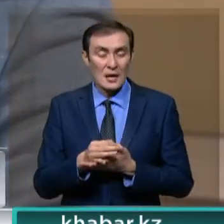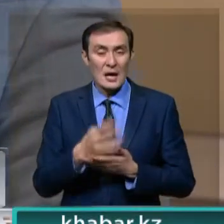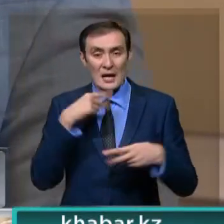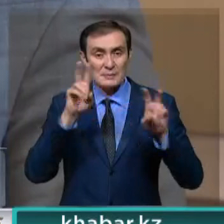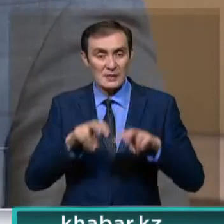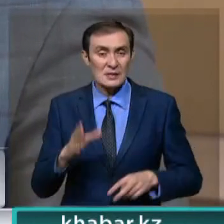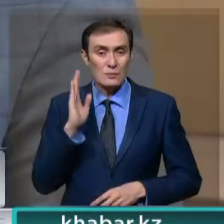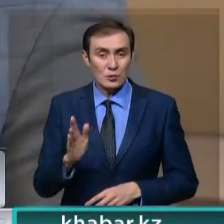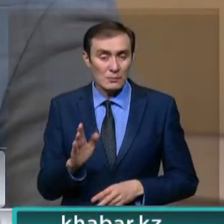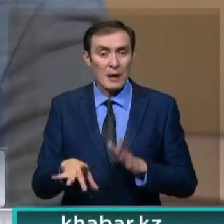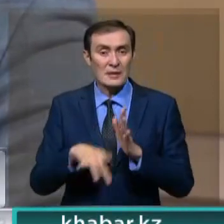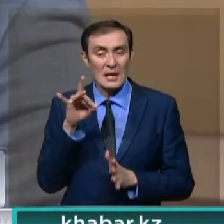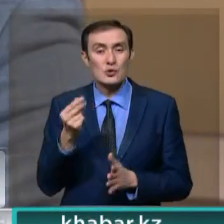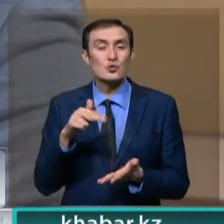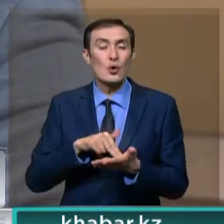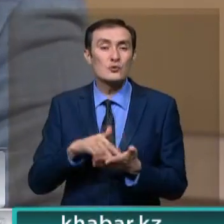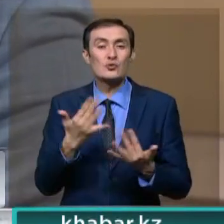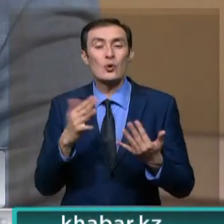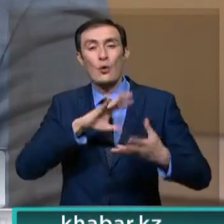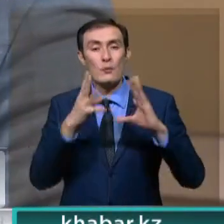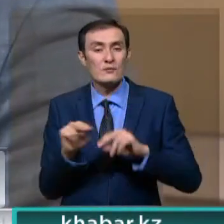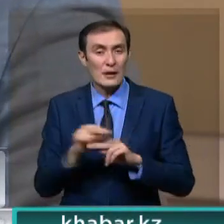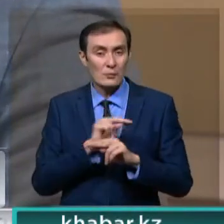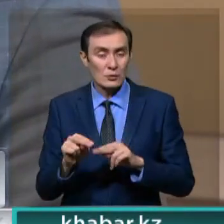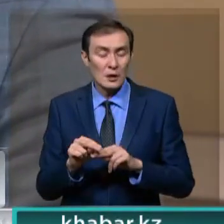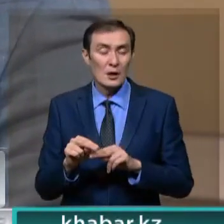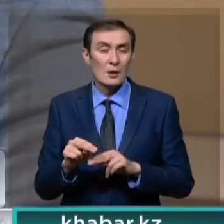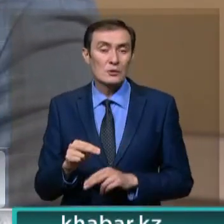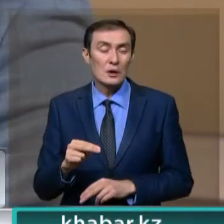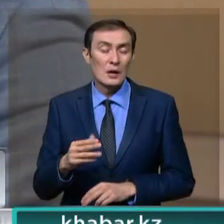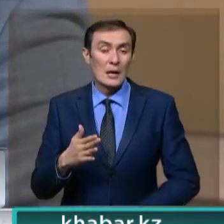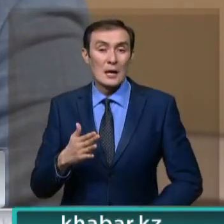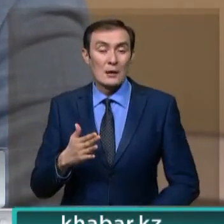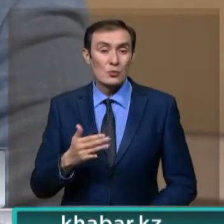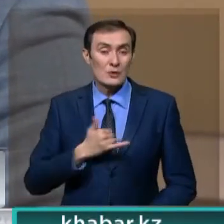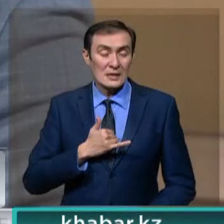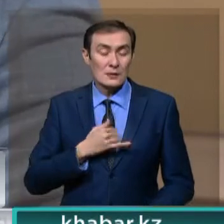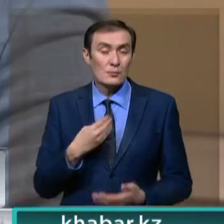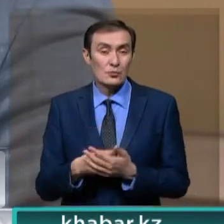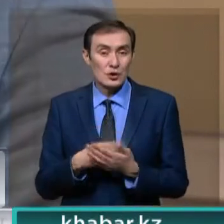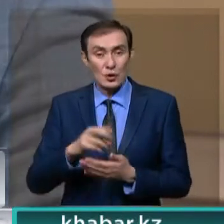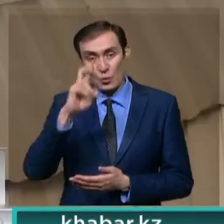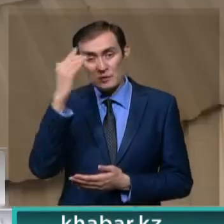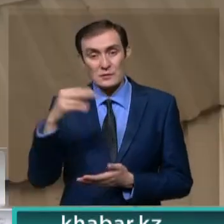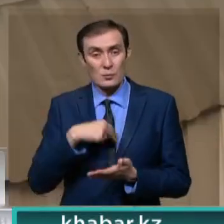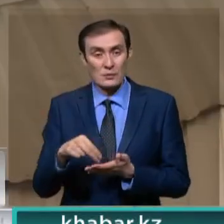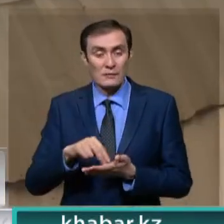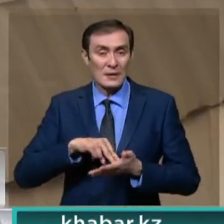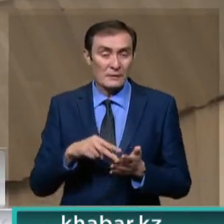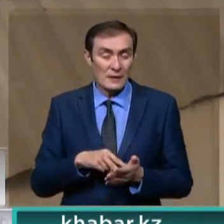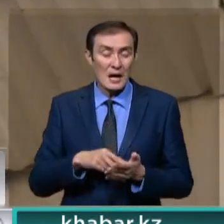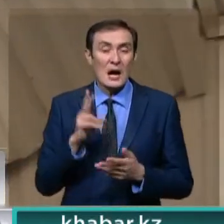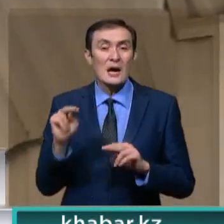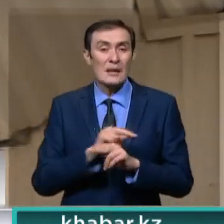экспертизы будет определена стоимость работ, так как мы ограничены бюджетными и государственными закупками. Капитальный